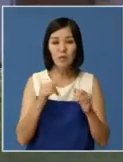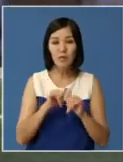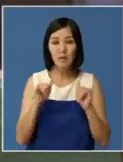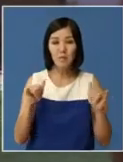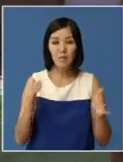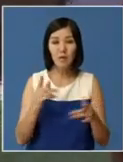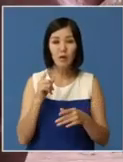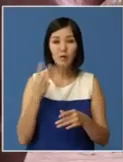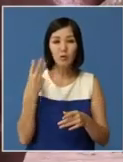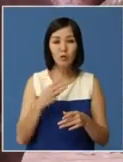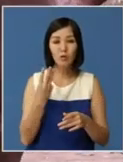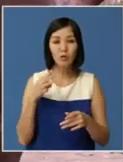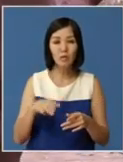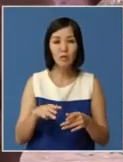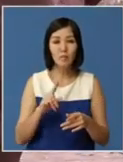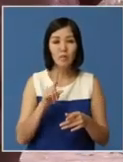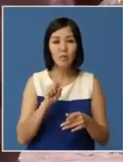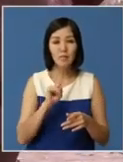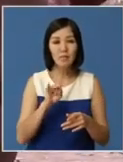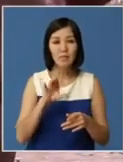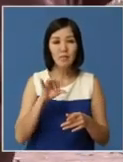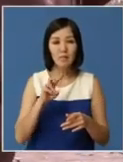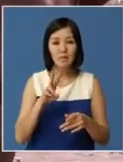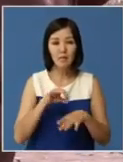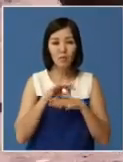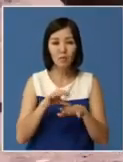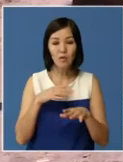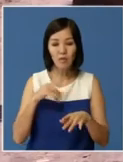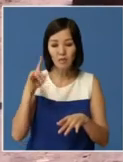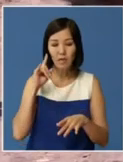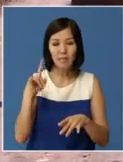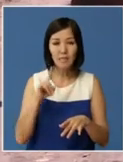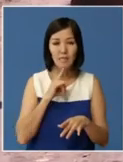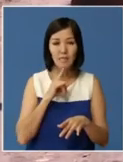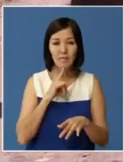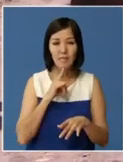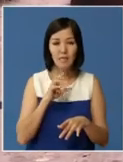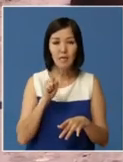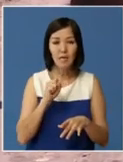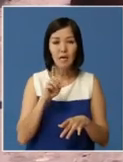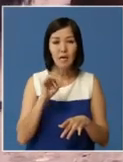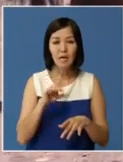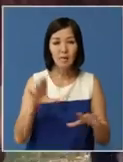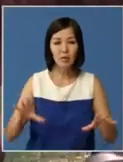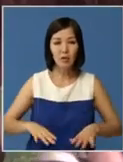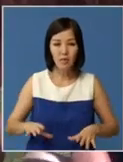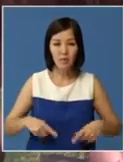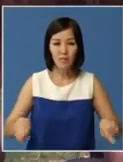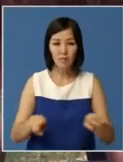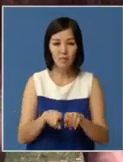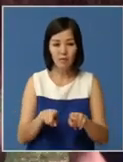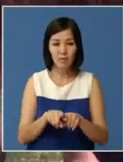бұған дейін 130 шақырымдық жарыс Зайсан ауданында өткен. Ең бастысы қазақтың қазанатының араб пен ағылшын жылқыларынан кем емес